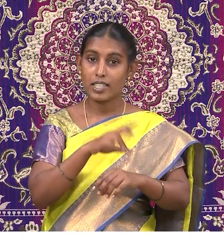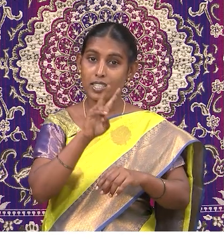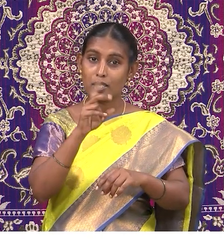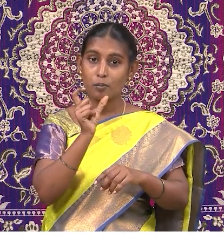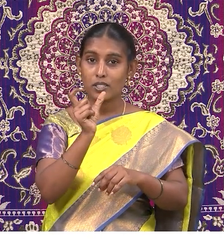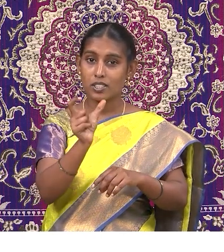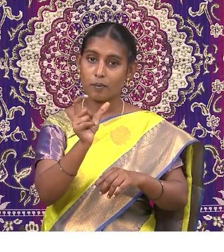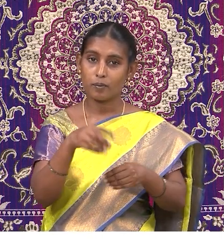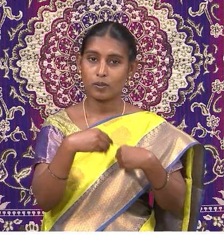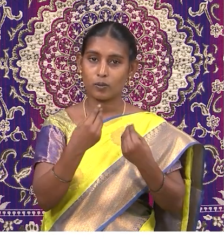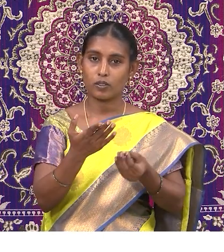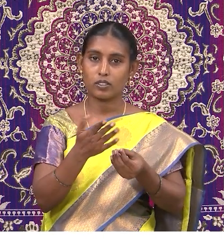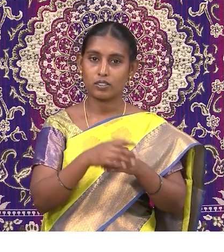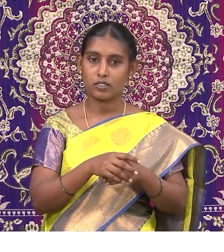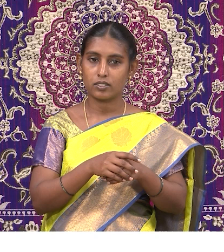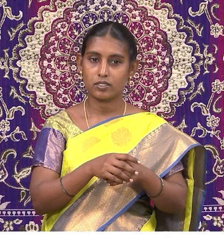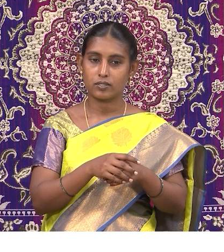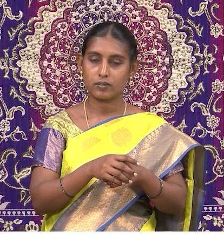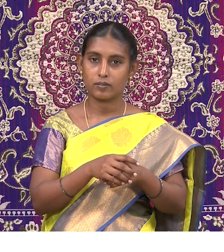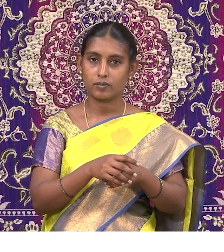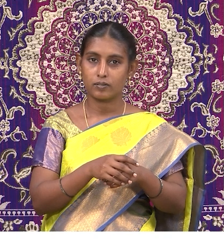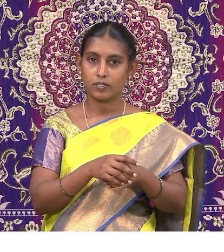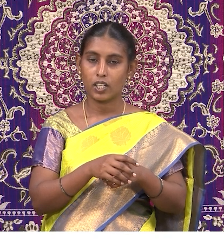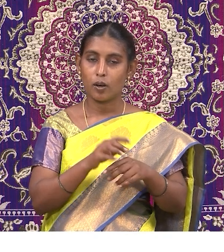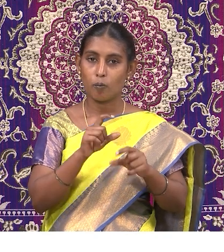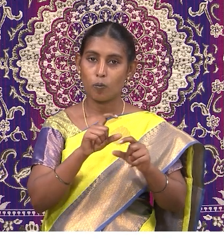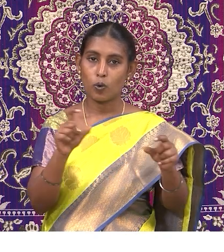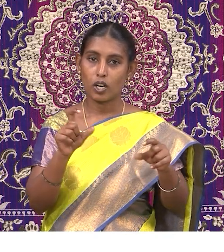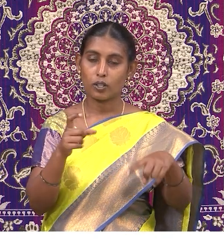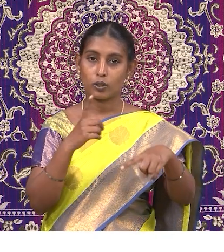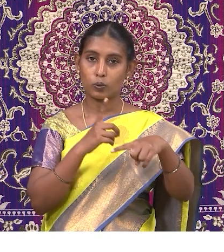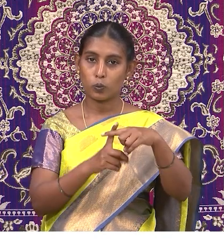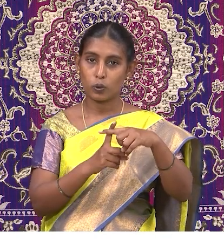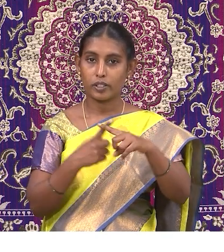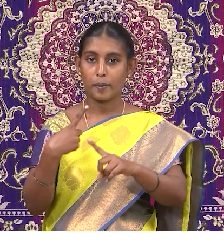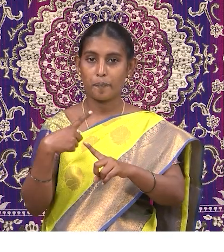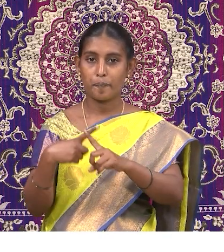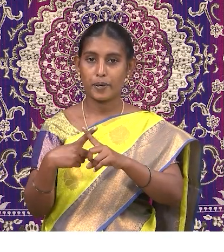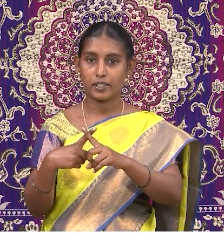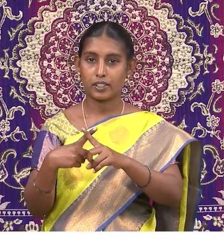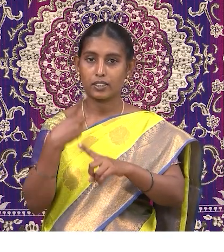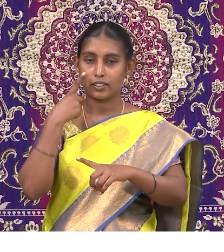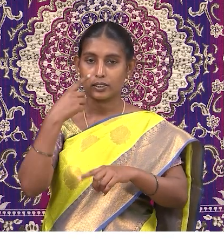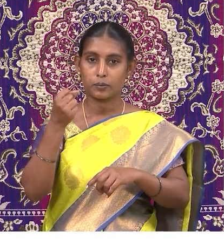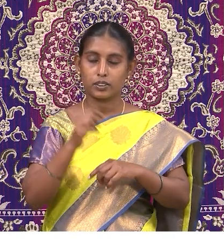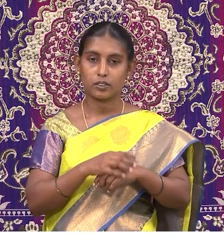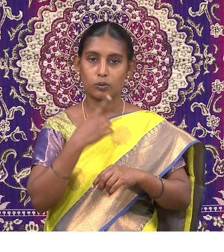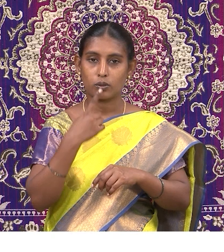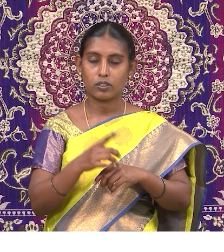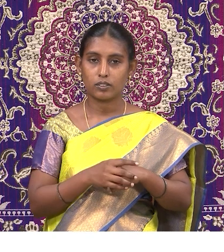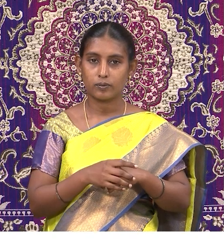கொடுத்தாச்சு. கொடுத்துட்டு அவங்க என்ன கேட்குறாங்க, மூலங்களின் கூடுதலை கண்டுபிடி, மூலங்களின் பெருக்கற் பலனை